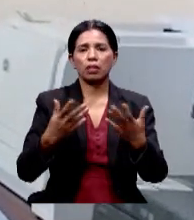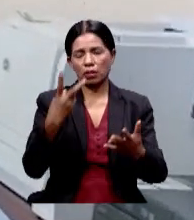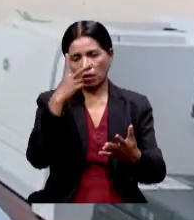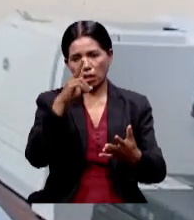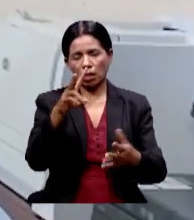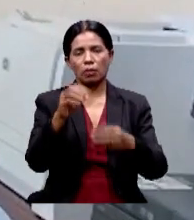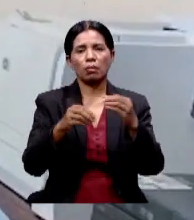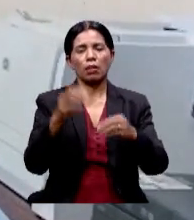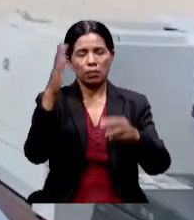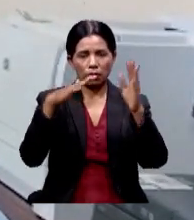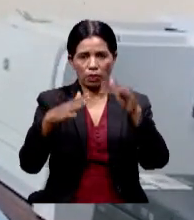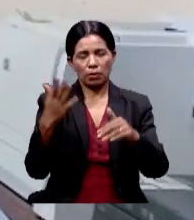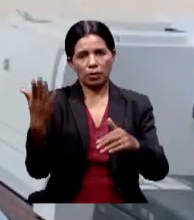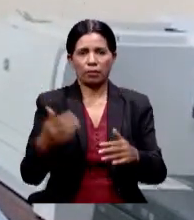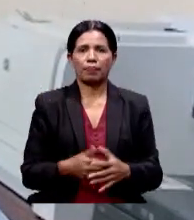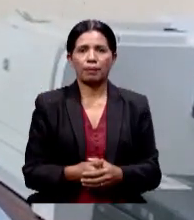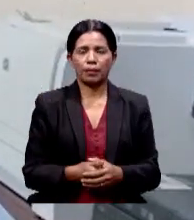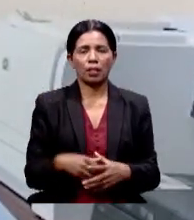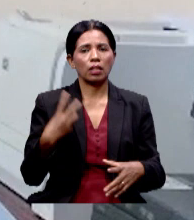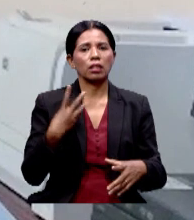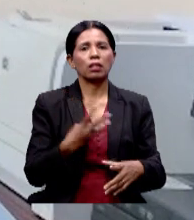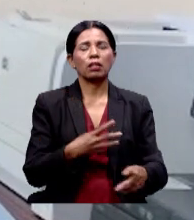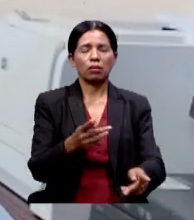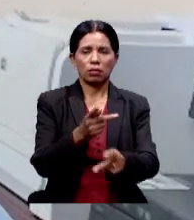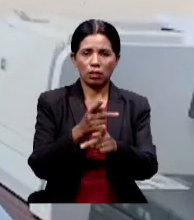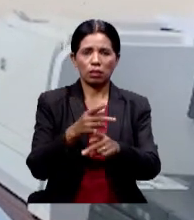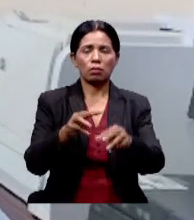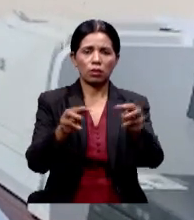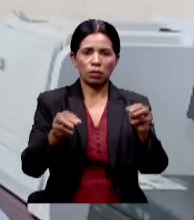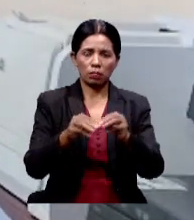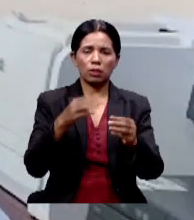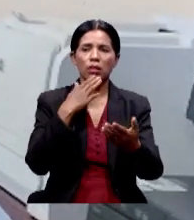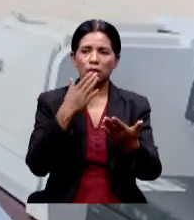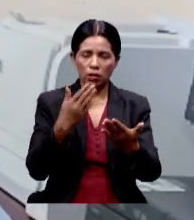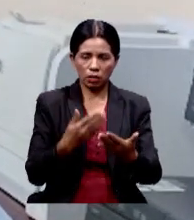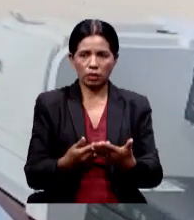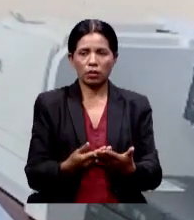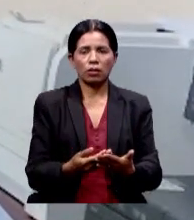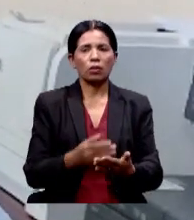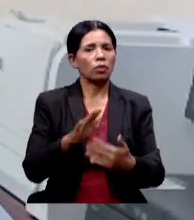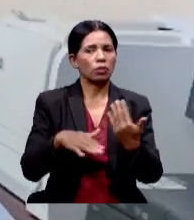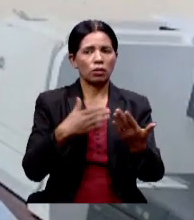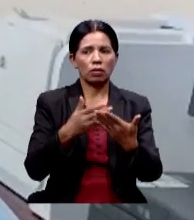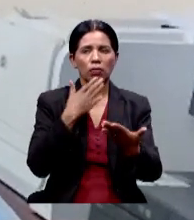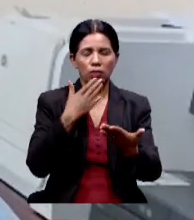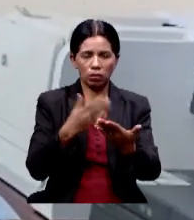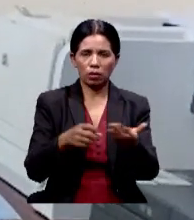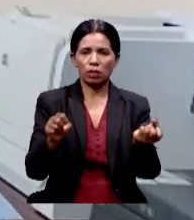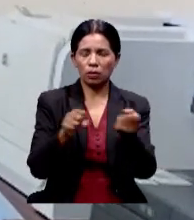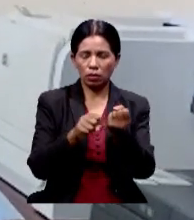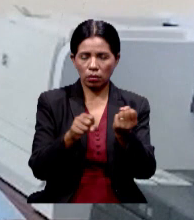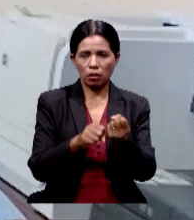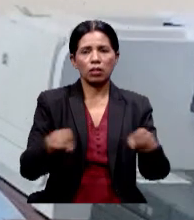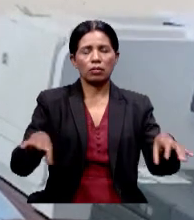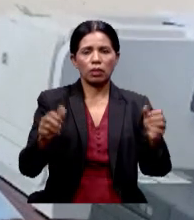ne irne para ita ta asigura ki município ne dia si chama dia hututu tenha apoio si rusa